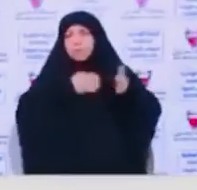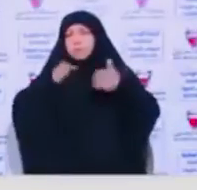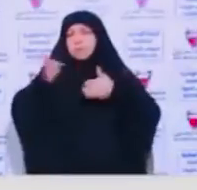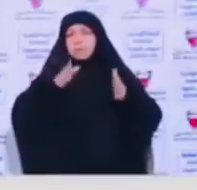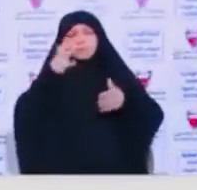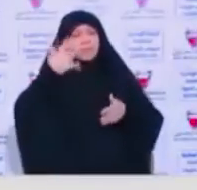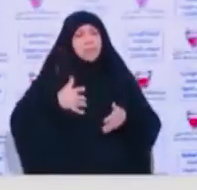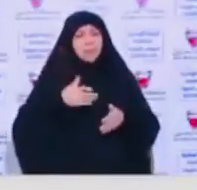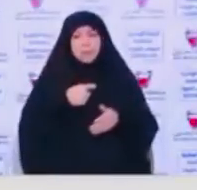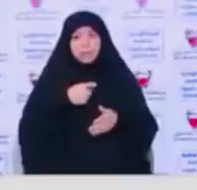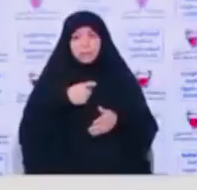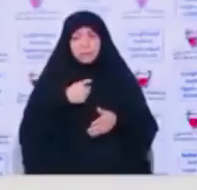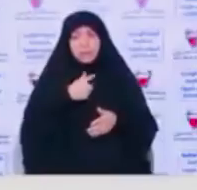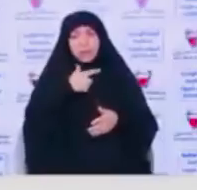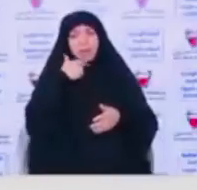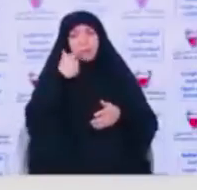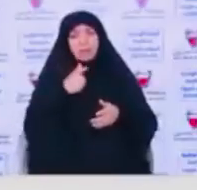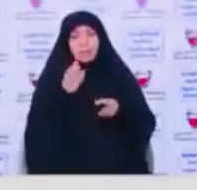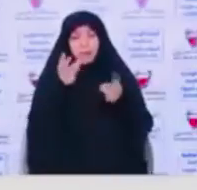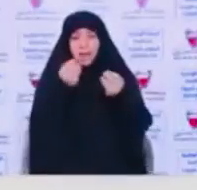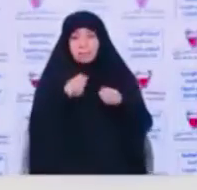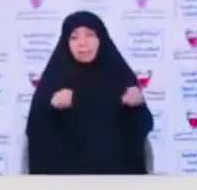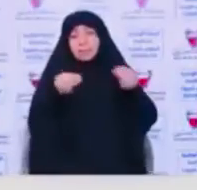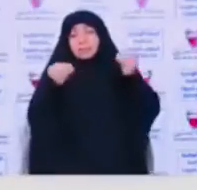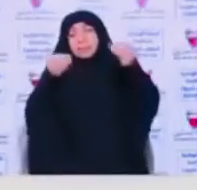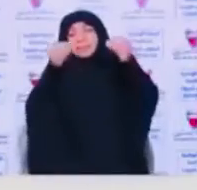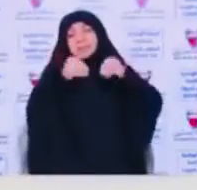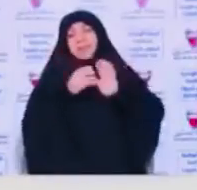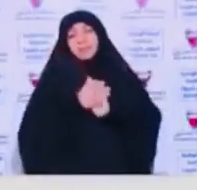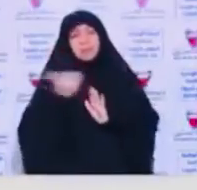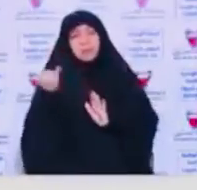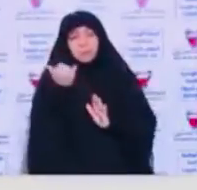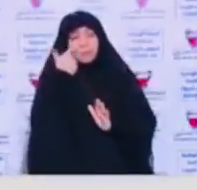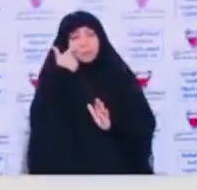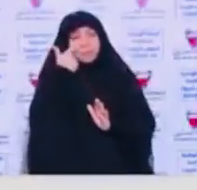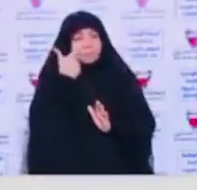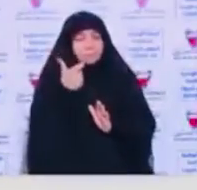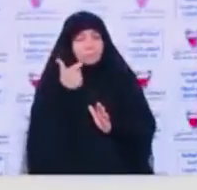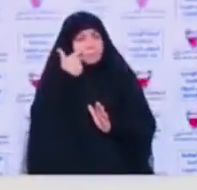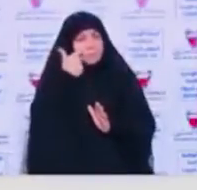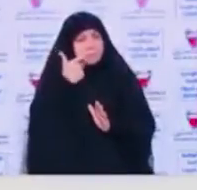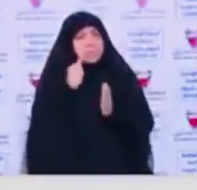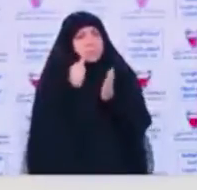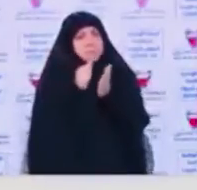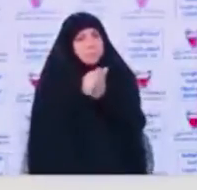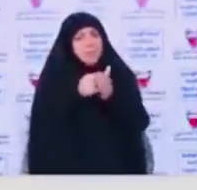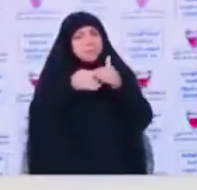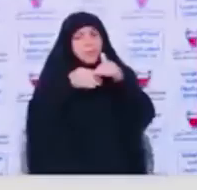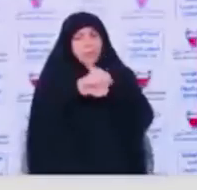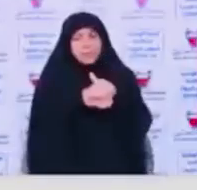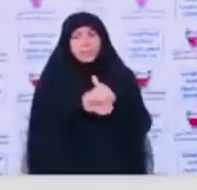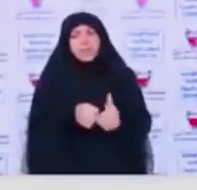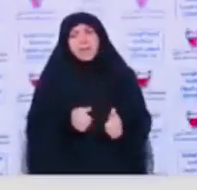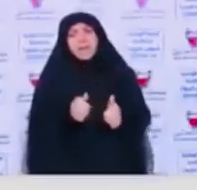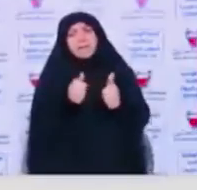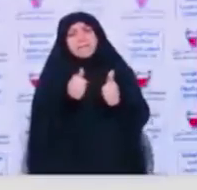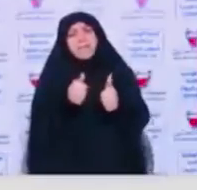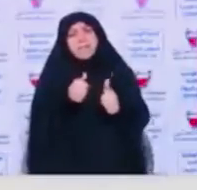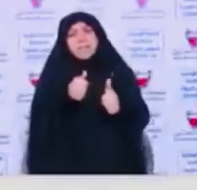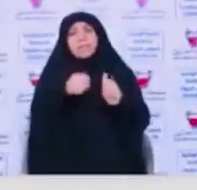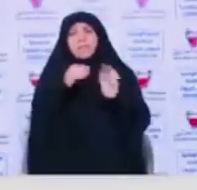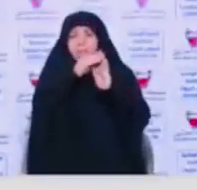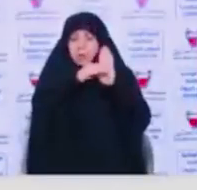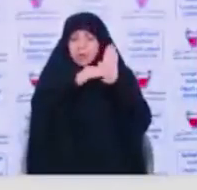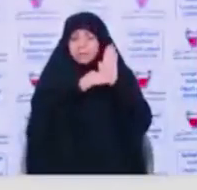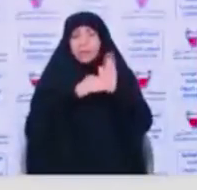الحل الأمثل لانحسار هذه الأعداد. وأنا أتوقع يجب علينا جميعا أن